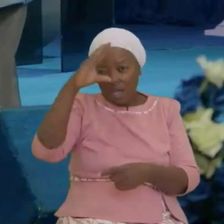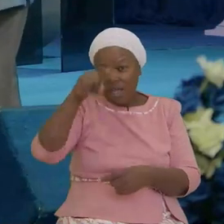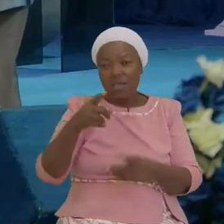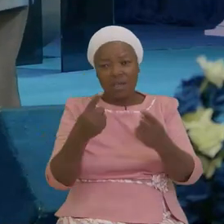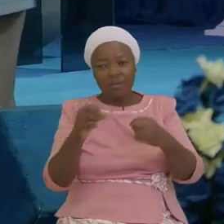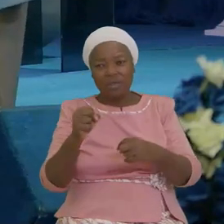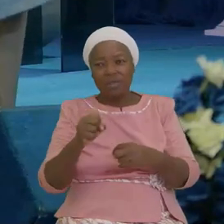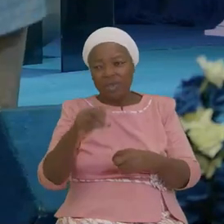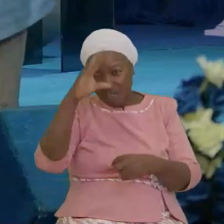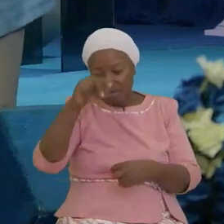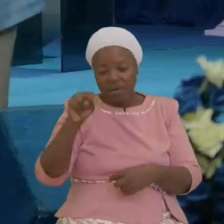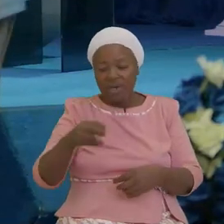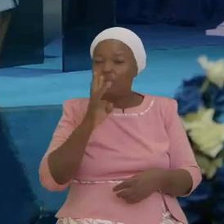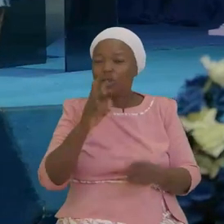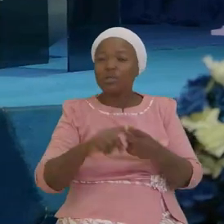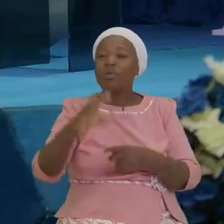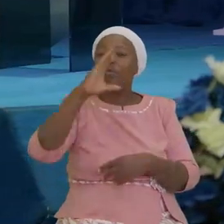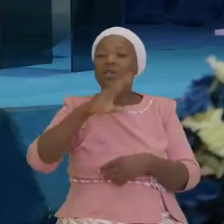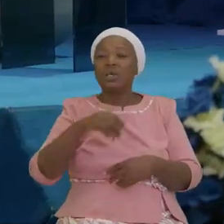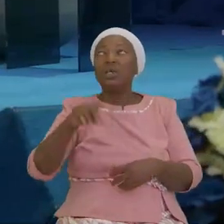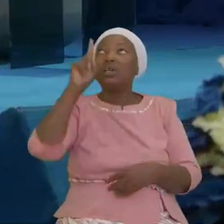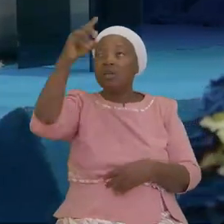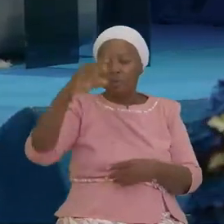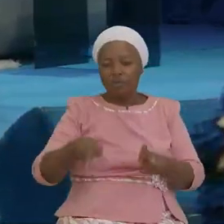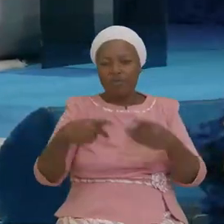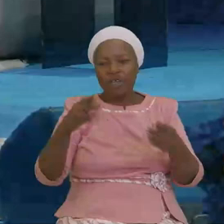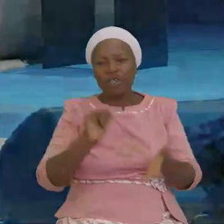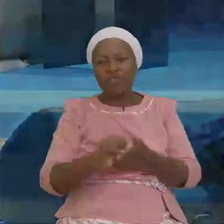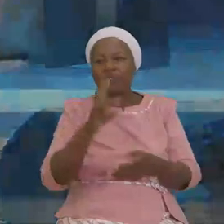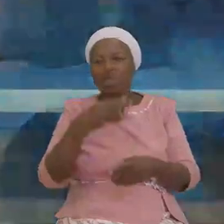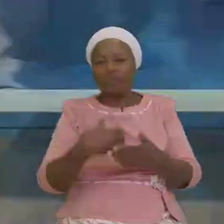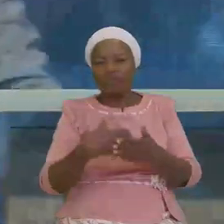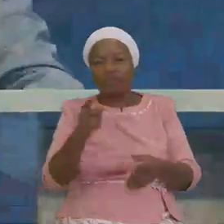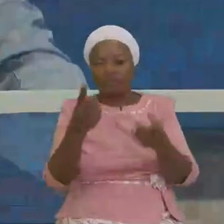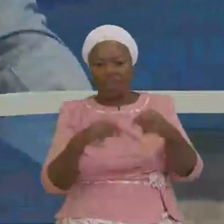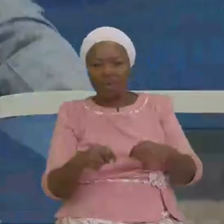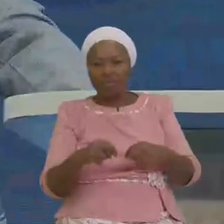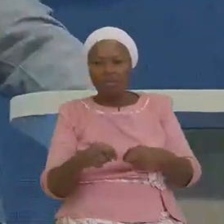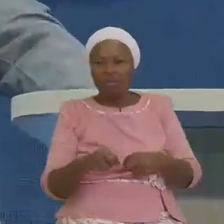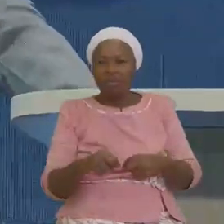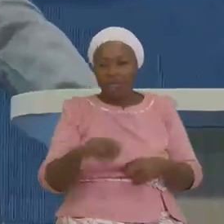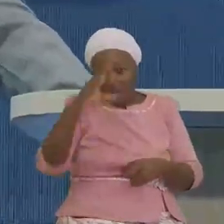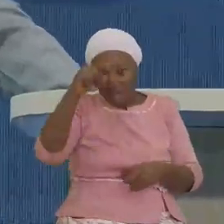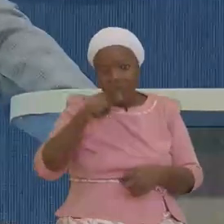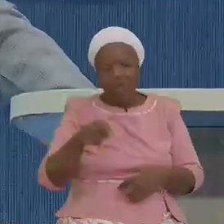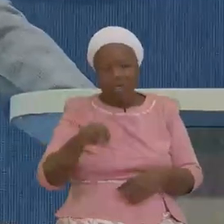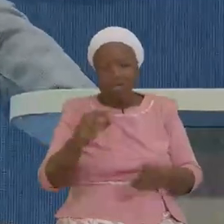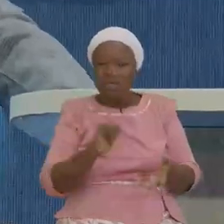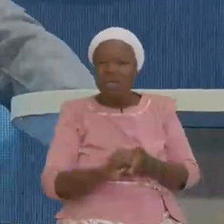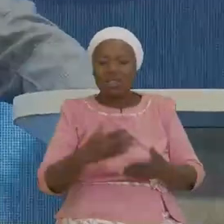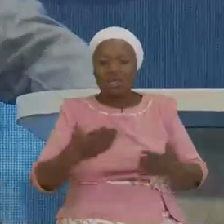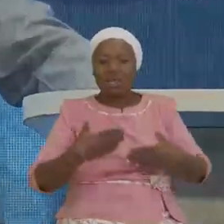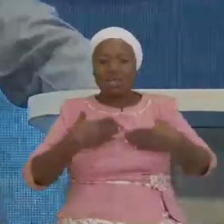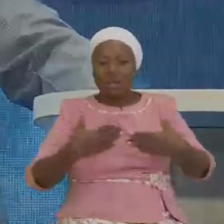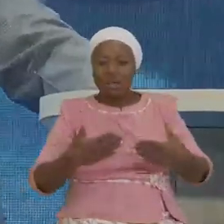lorsqu'il viendra, il aura besoin de l'eau à boire. Dieu a pourvu l'eau là avant que vous ne soyez